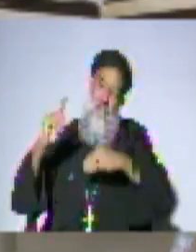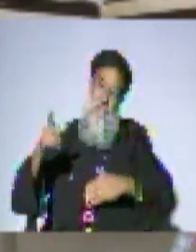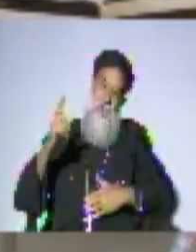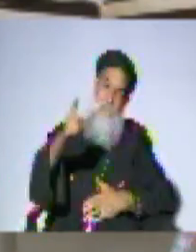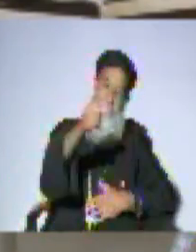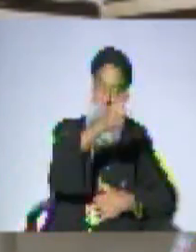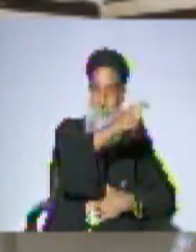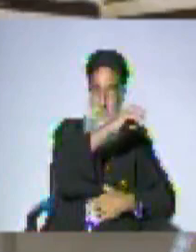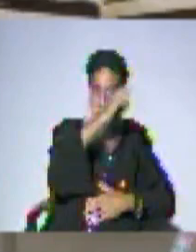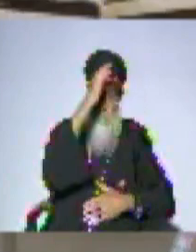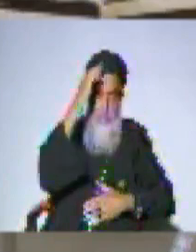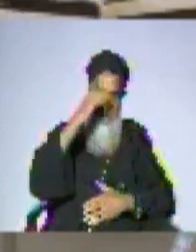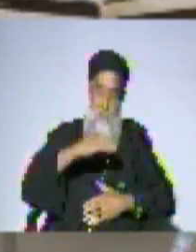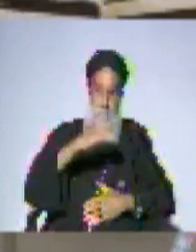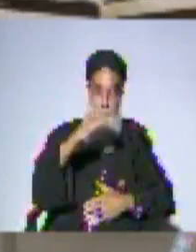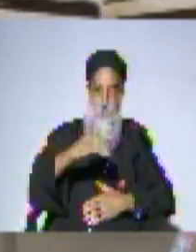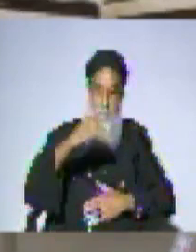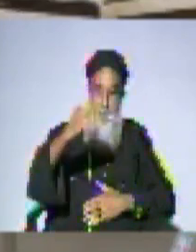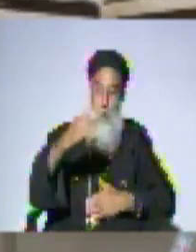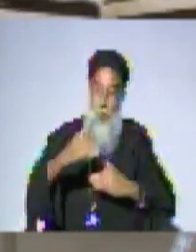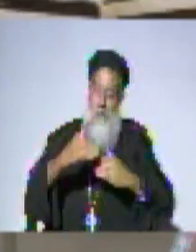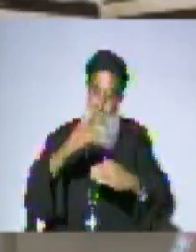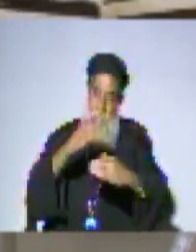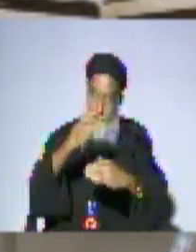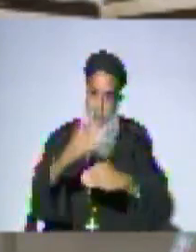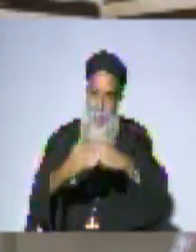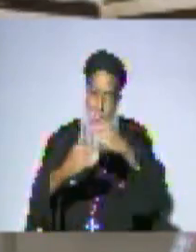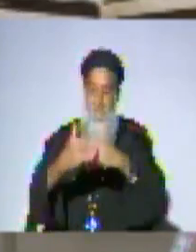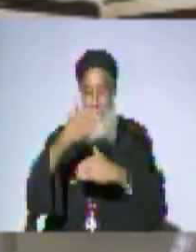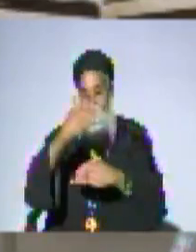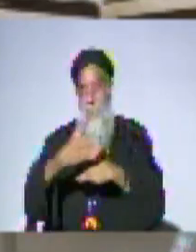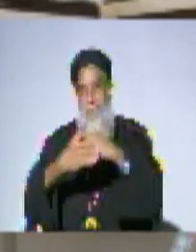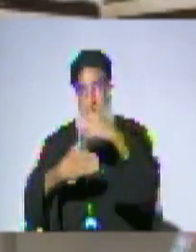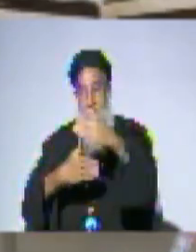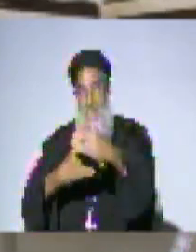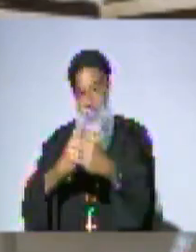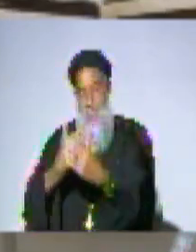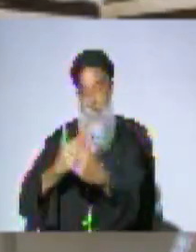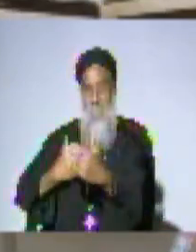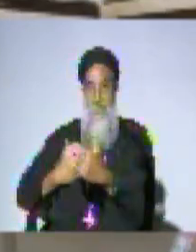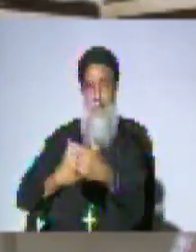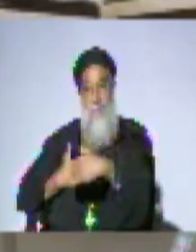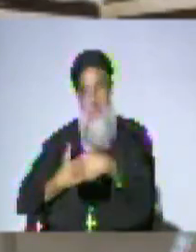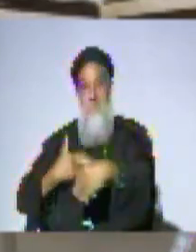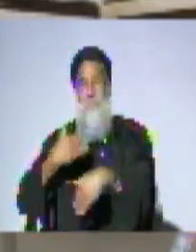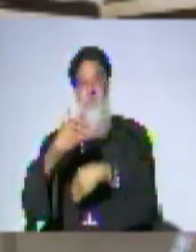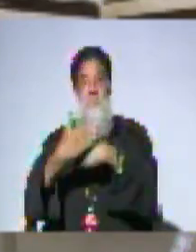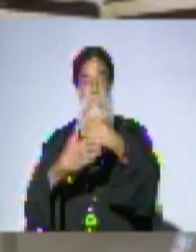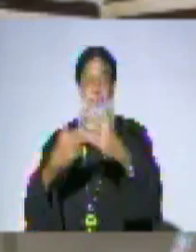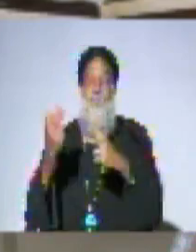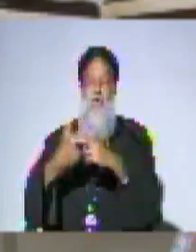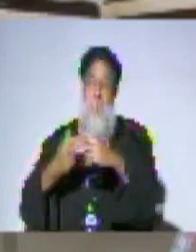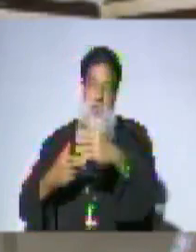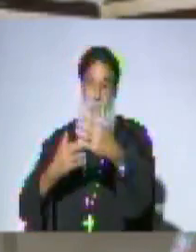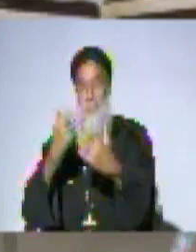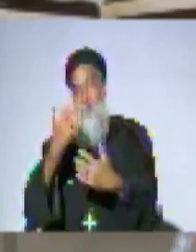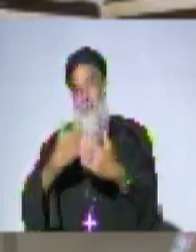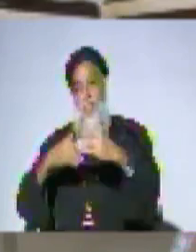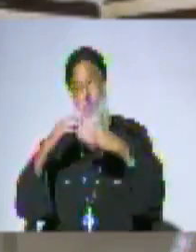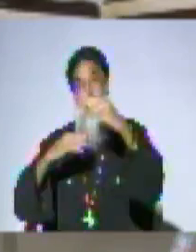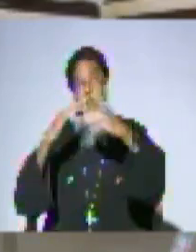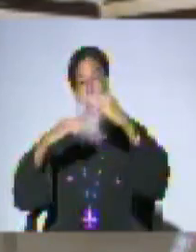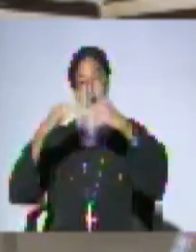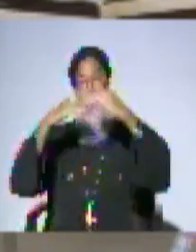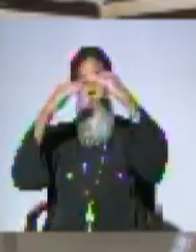بعض، في متقدمين روحيا وفي النص وفي متأخرين يعني. لكن مفروض يتوفر